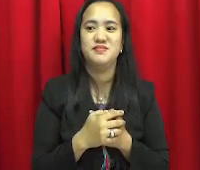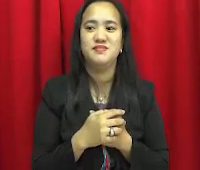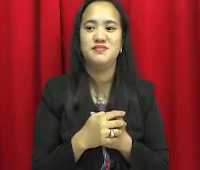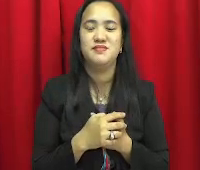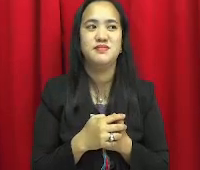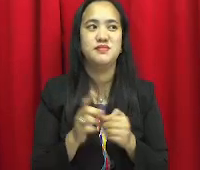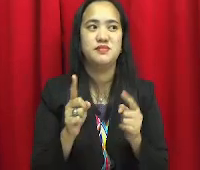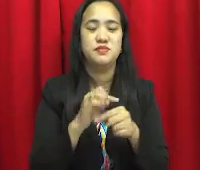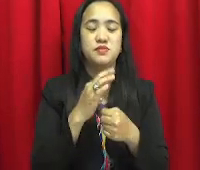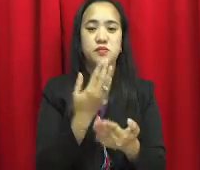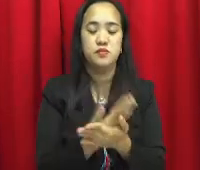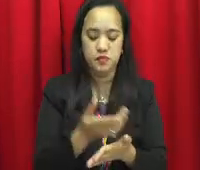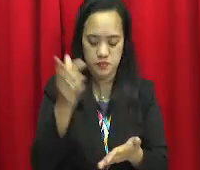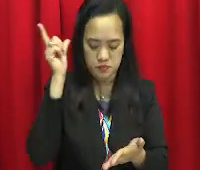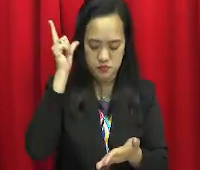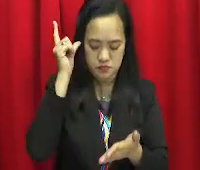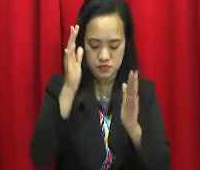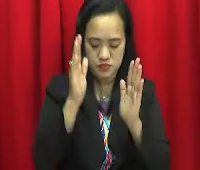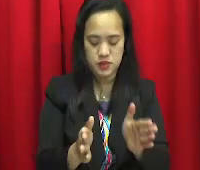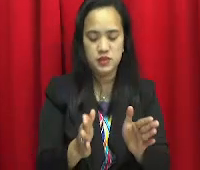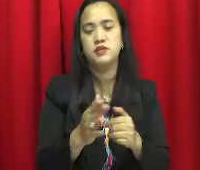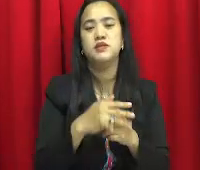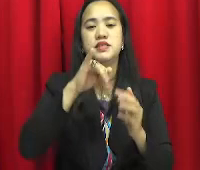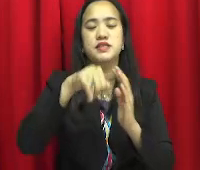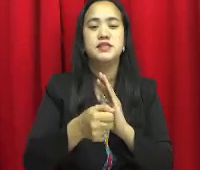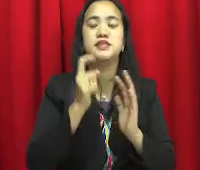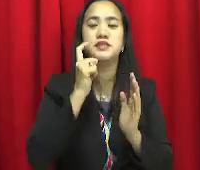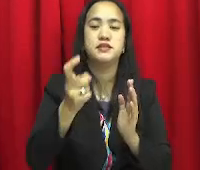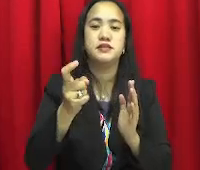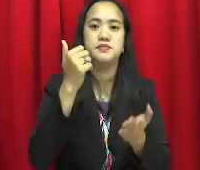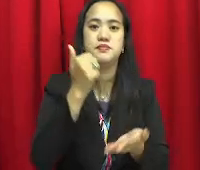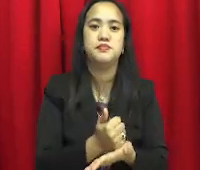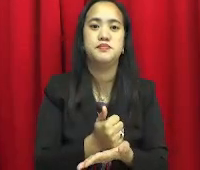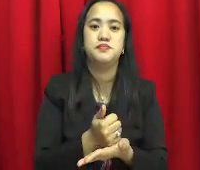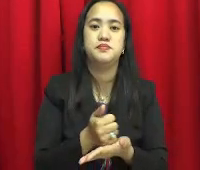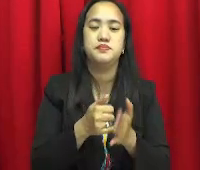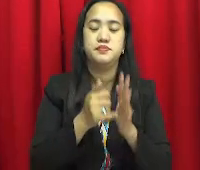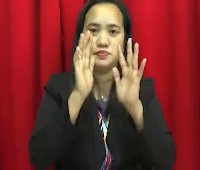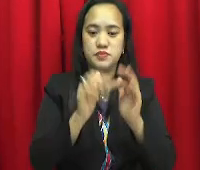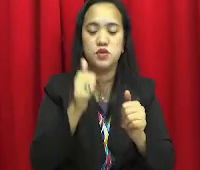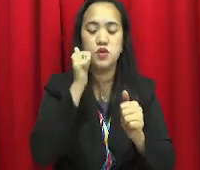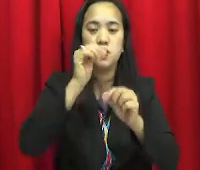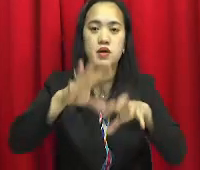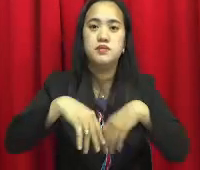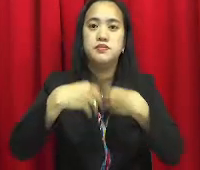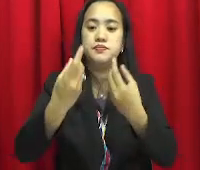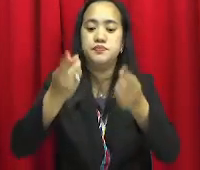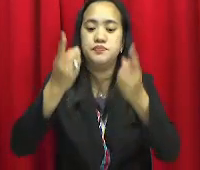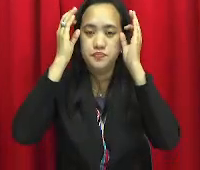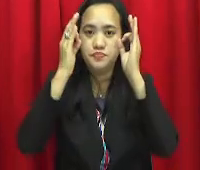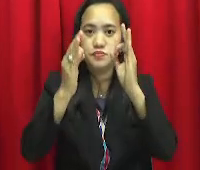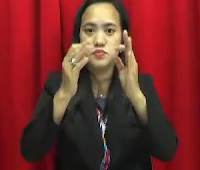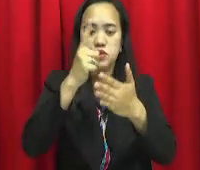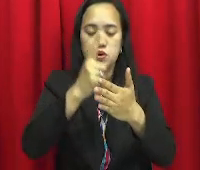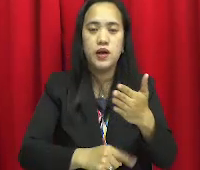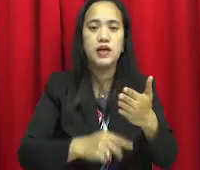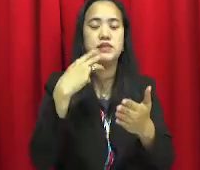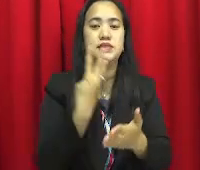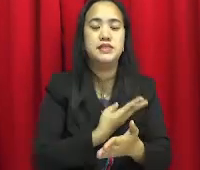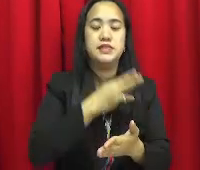Say yes sa mga listeners. Alam nyo mga kapatid, ganito yan eh. Maganda mafocusan natin ng pagkakataon yung kung paano kayo nagbabudget.